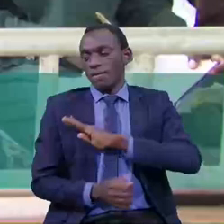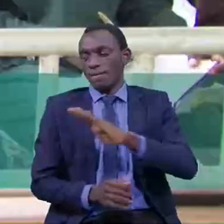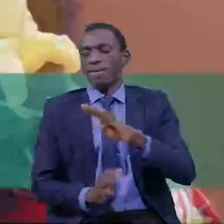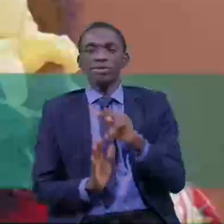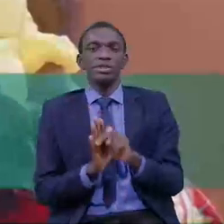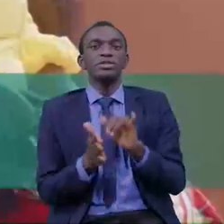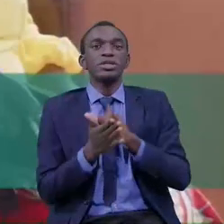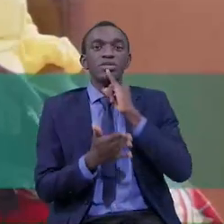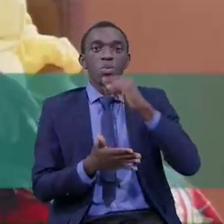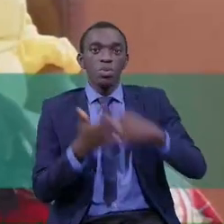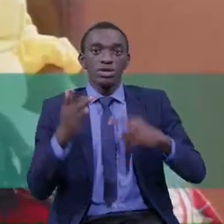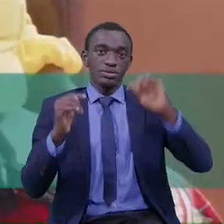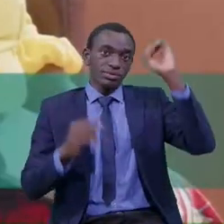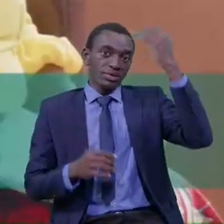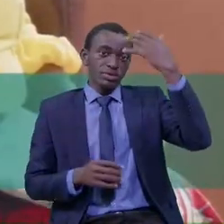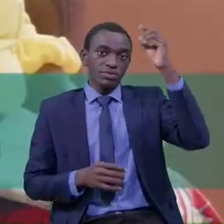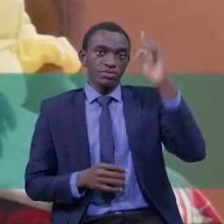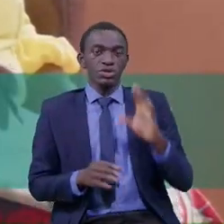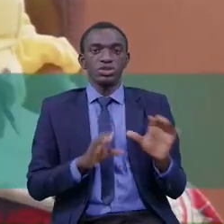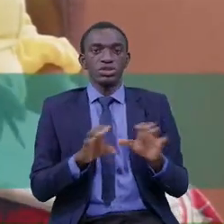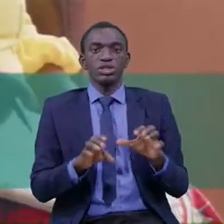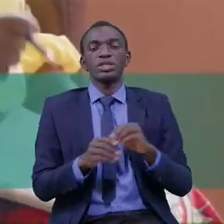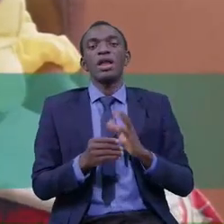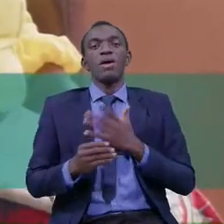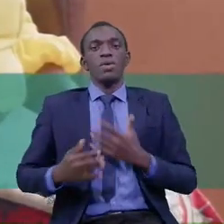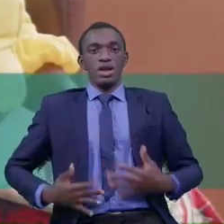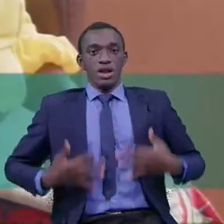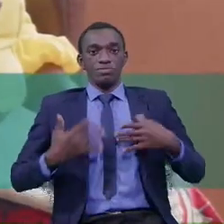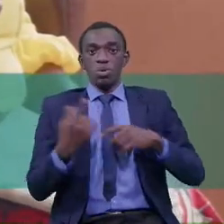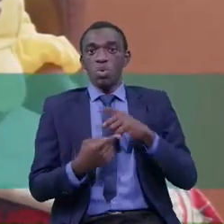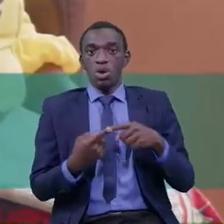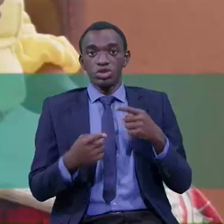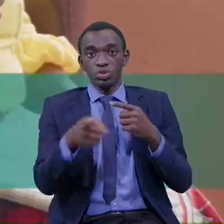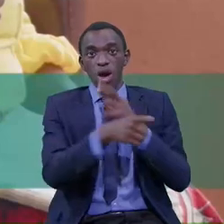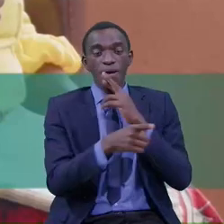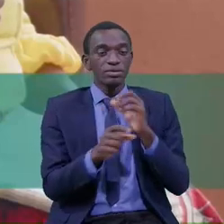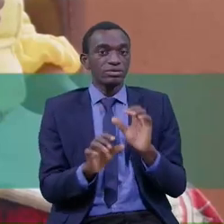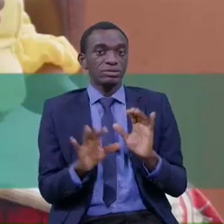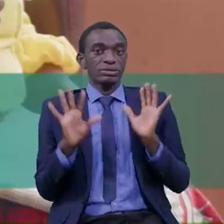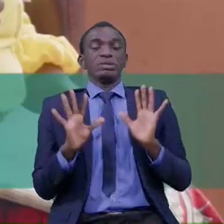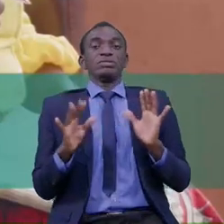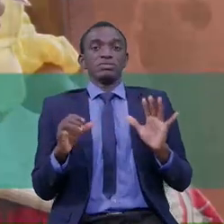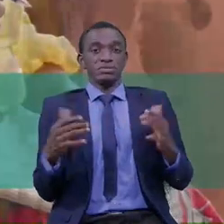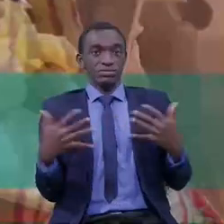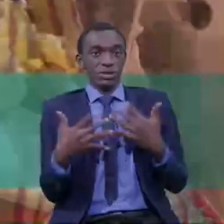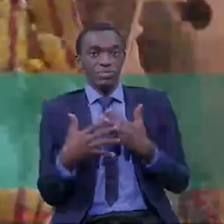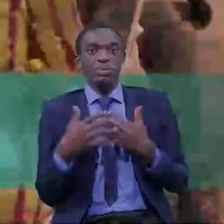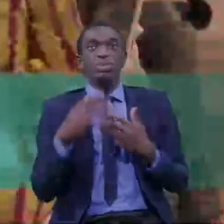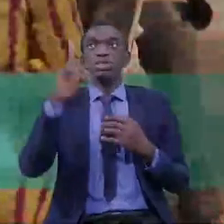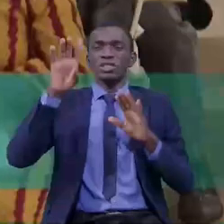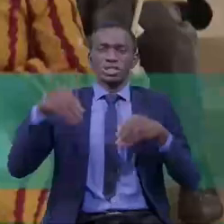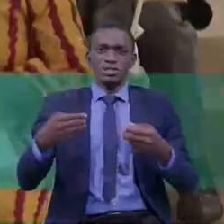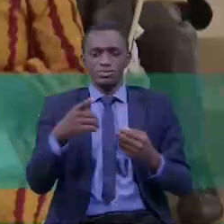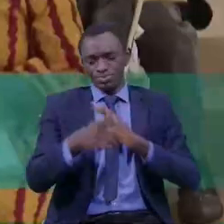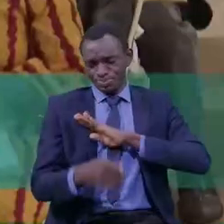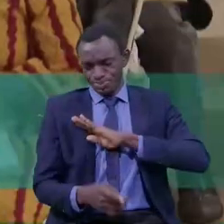assurance. C'est ce que la grâce fait dans nos vies. Quand vous êtes timide, il vous donne l'intrépidité. Là, vous étiez